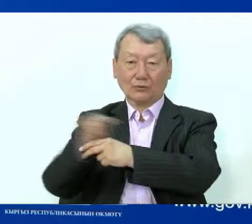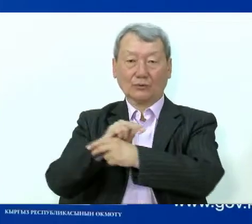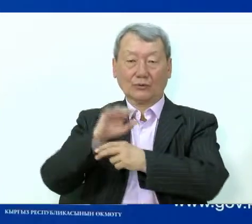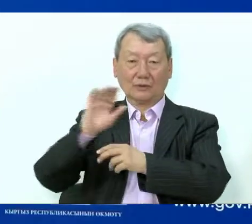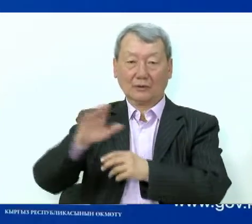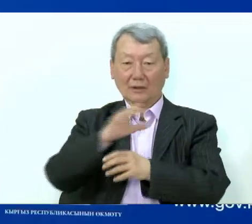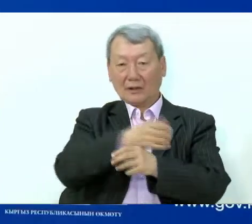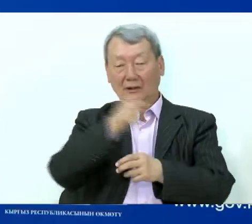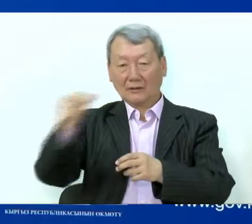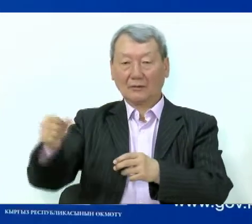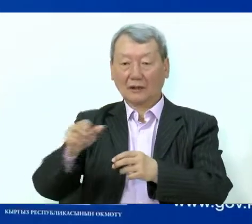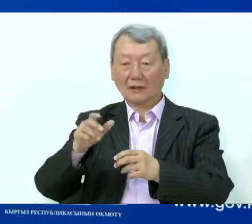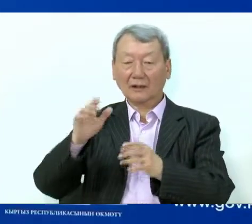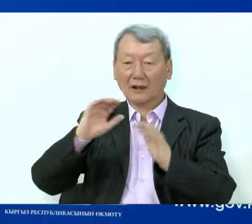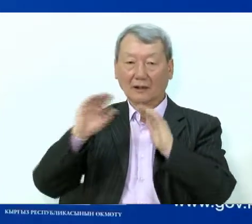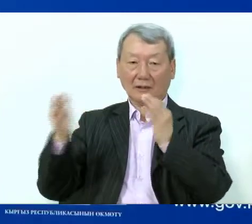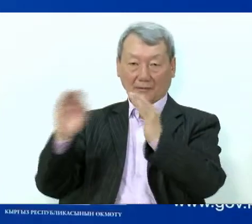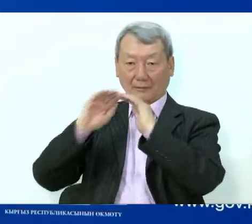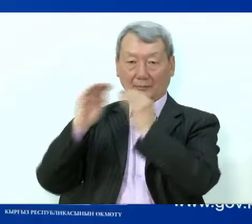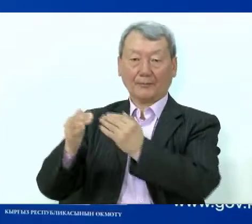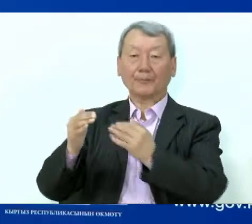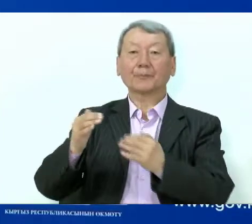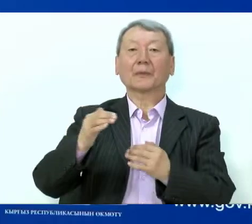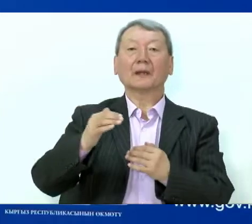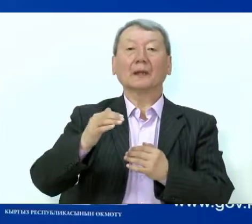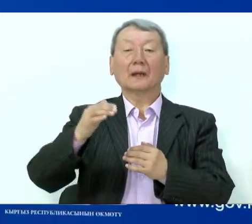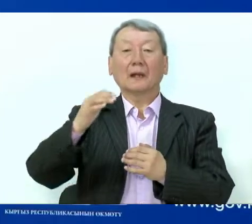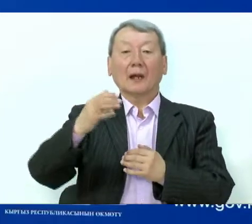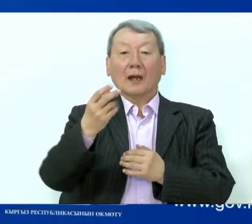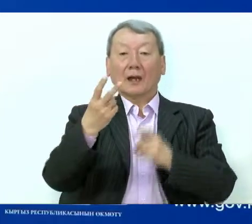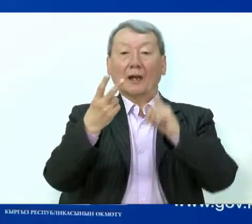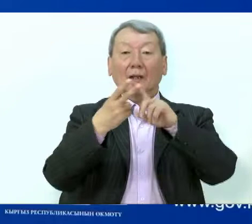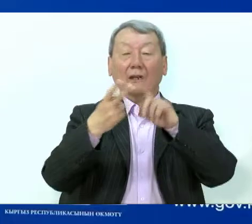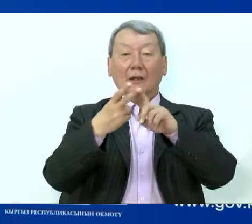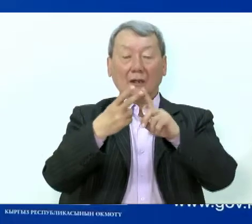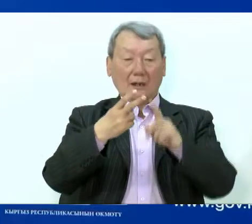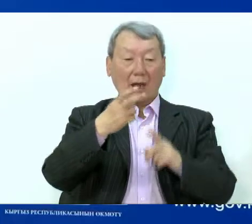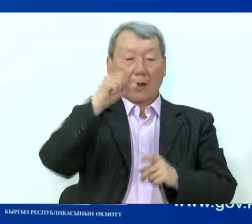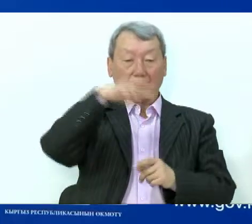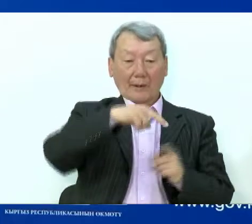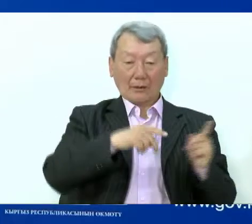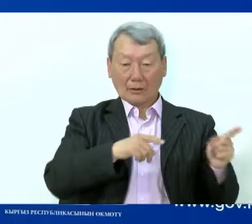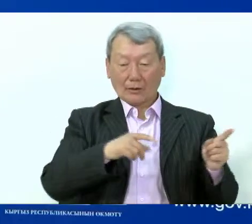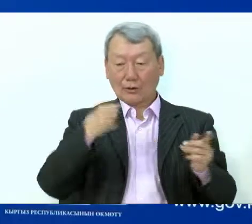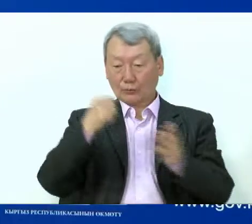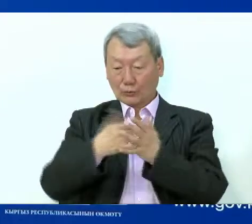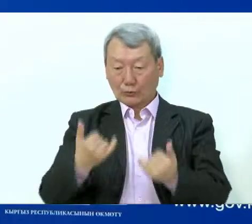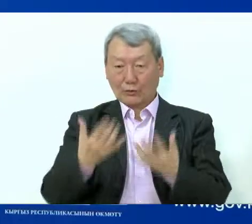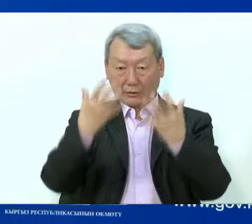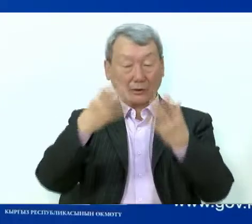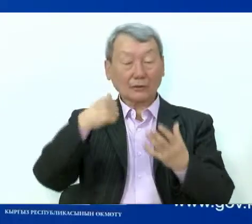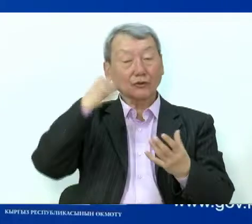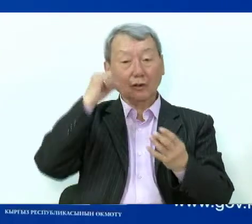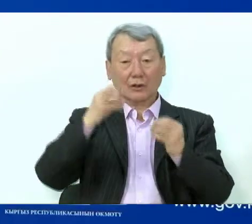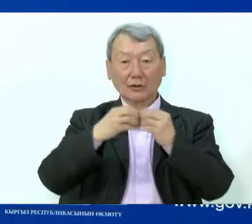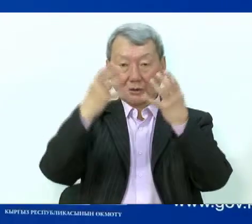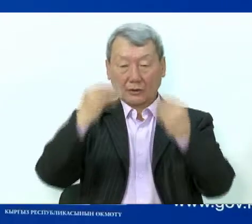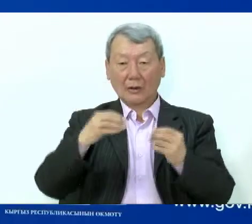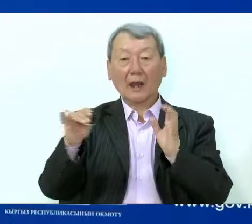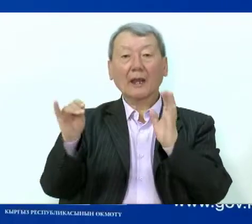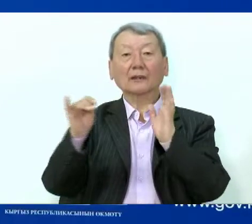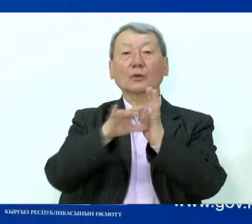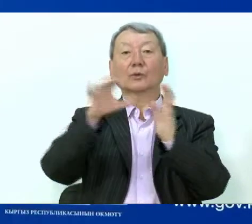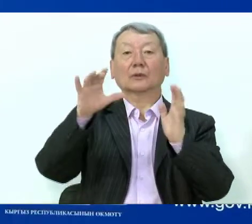Жалпы 2 апрелден баштап 10 апрельге чейин